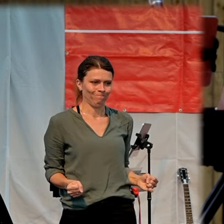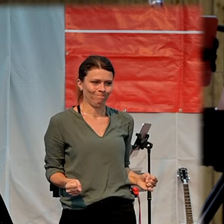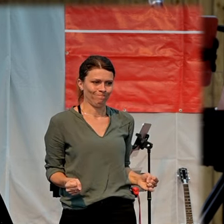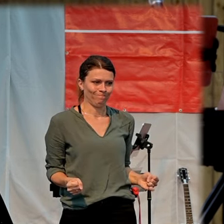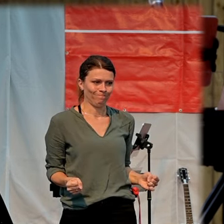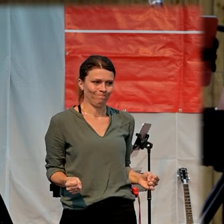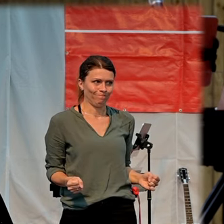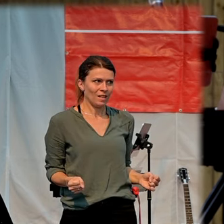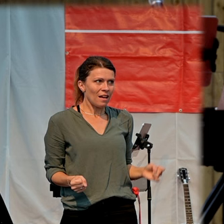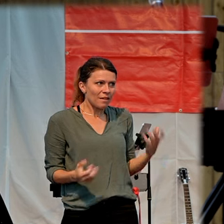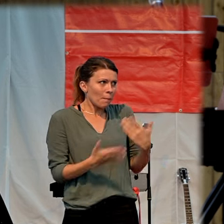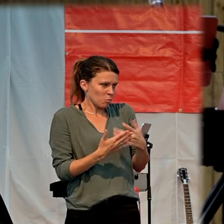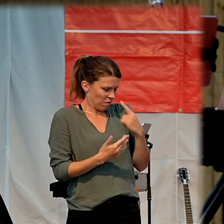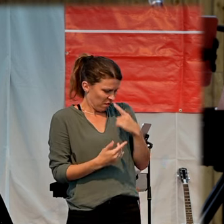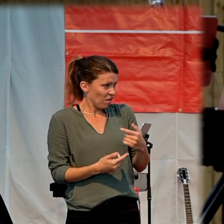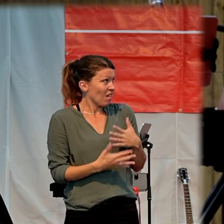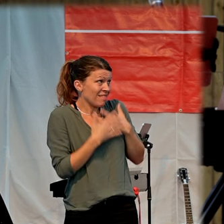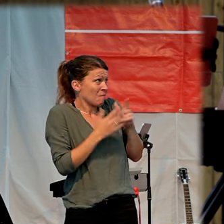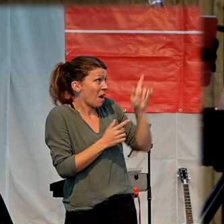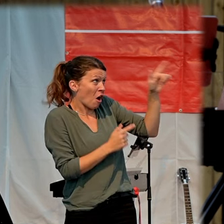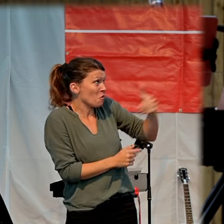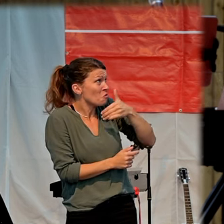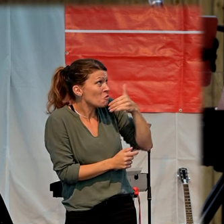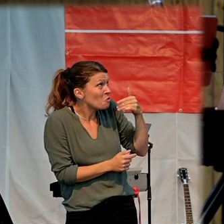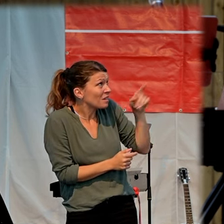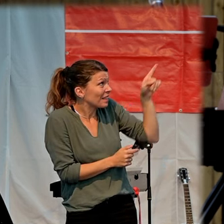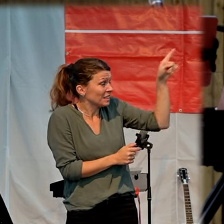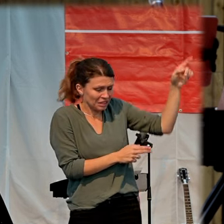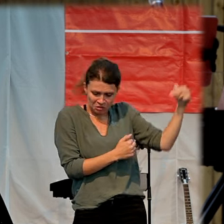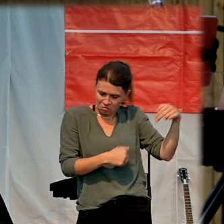dann lieblos? Was meinst du?